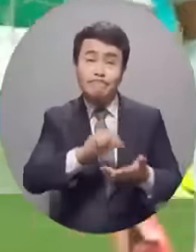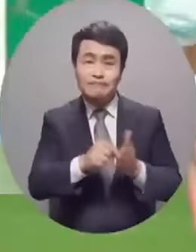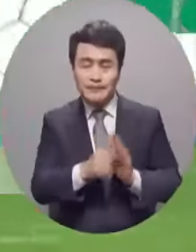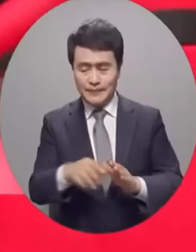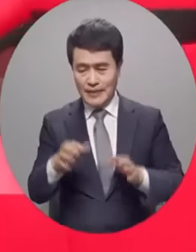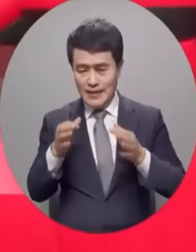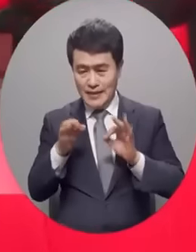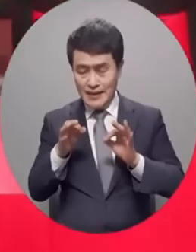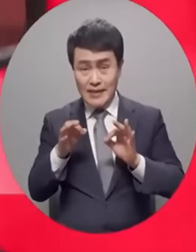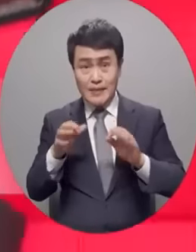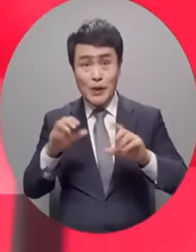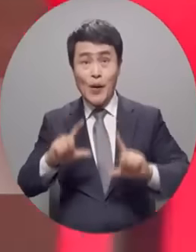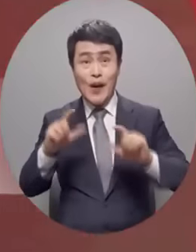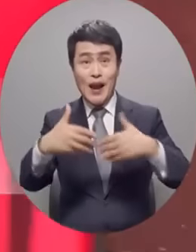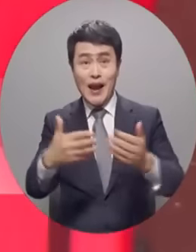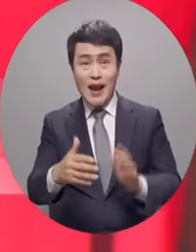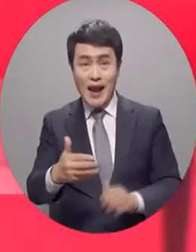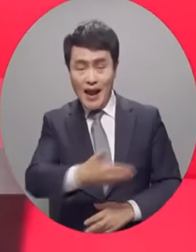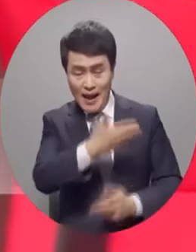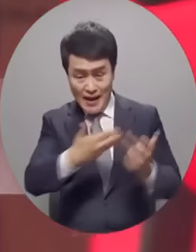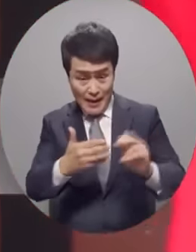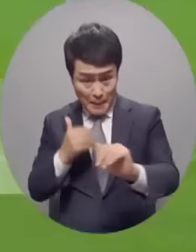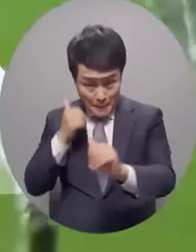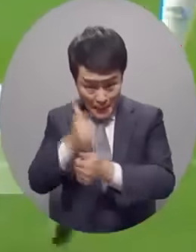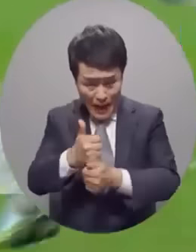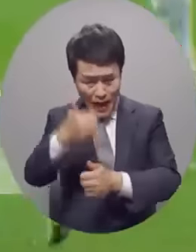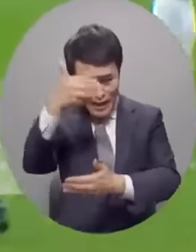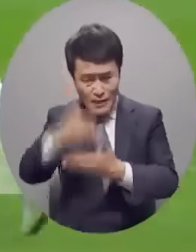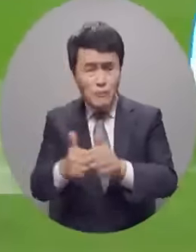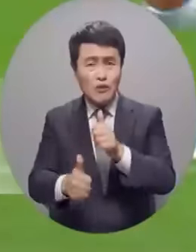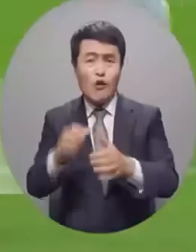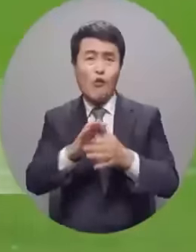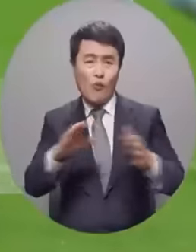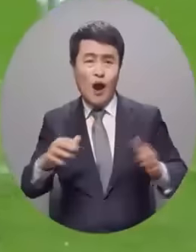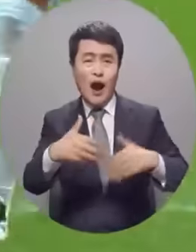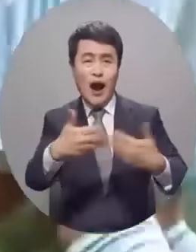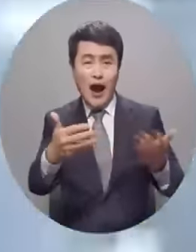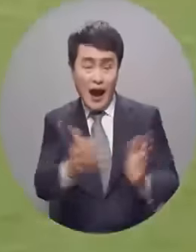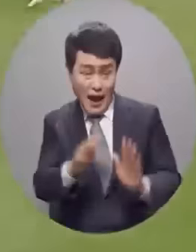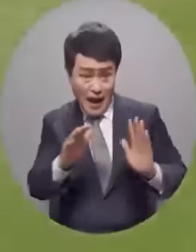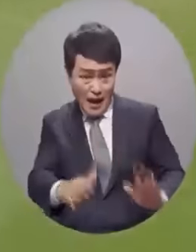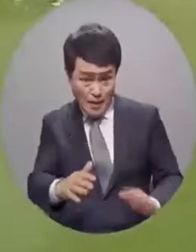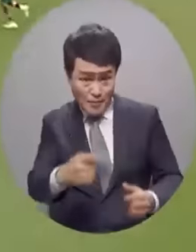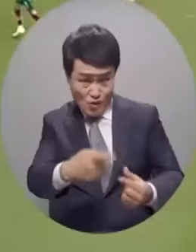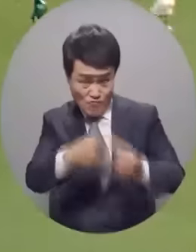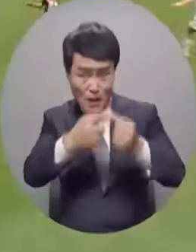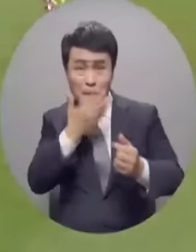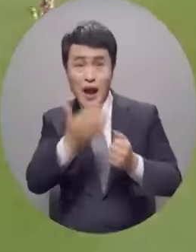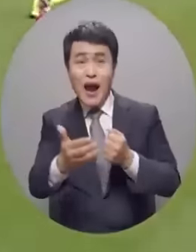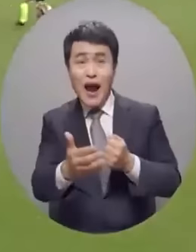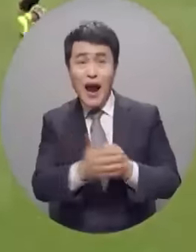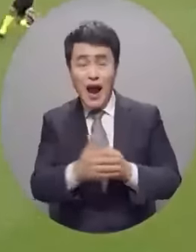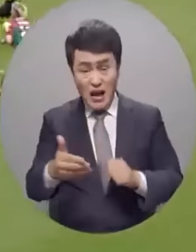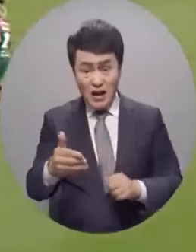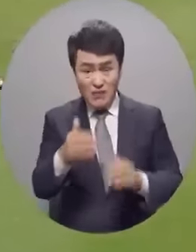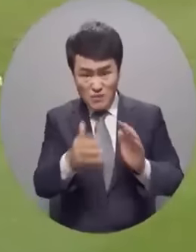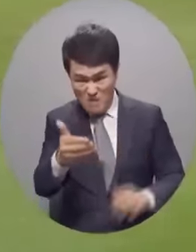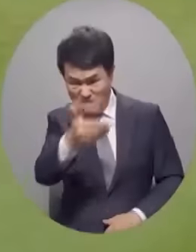금요일 강원을 꺾으면 남은 경기에 관계없이 리그 3연패를 달성합니다. 강등 싸움도